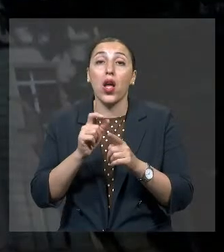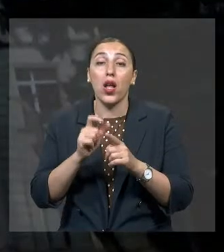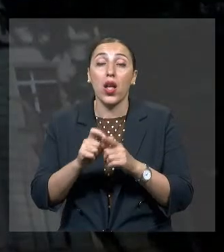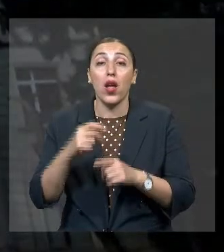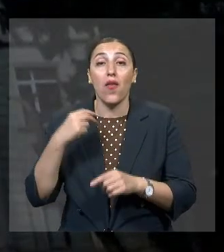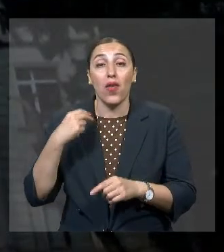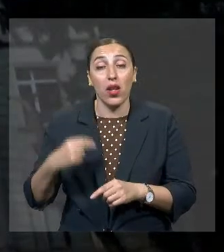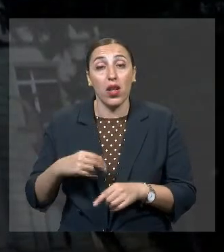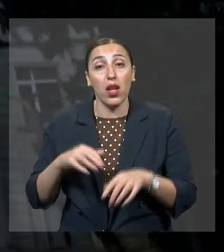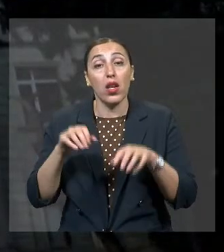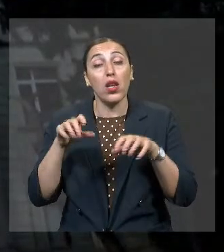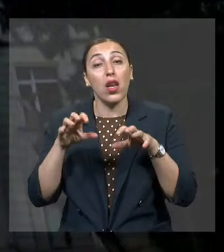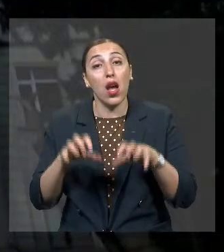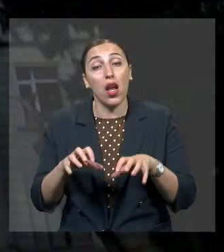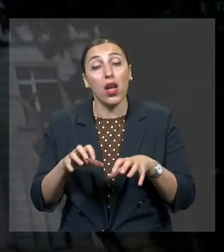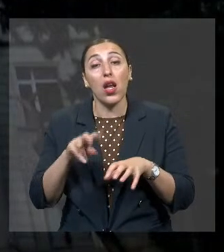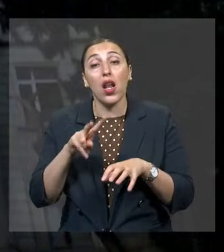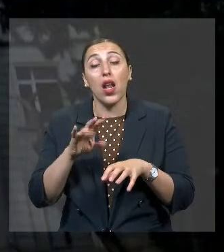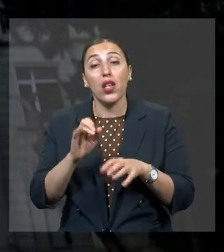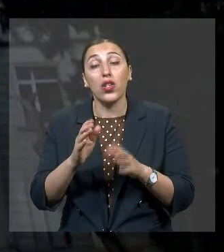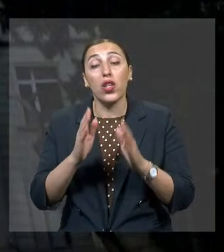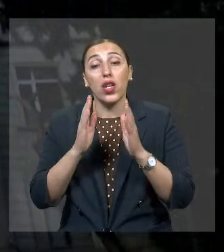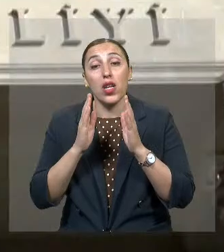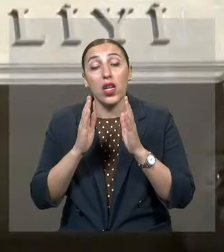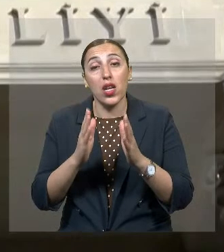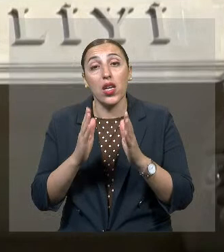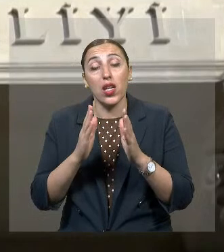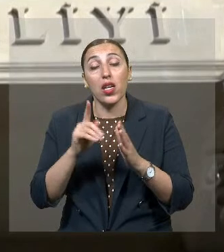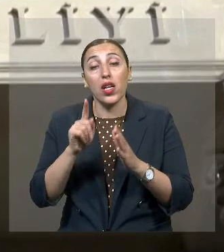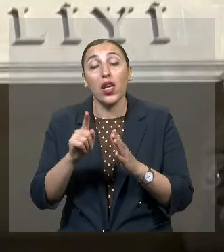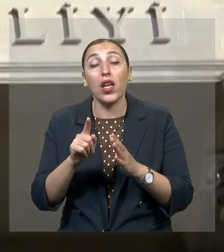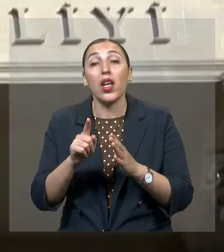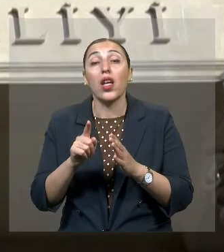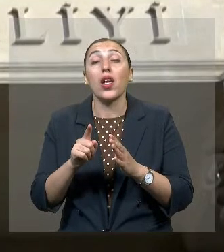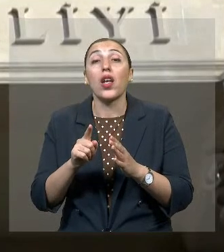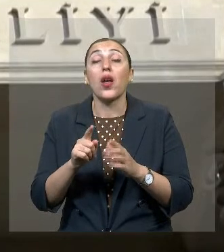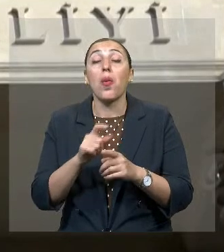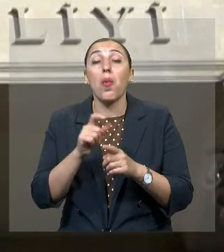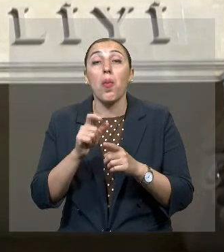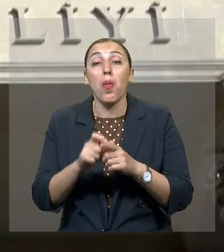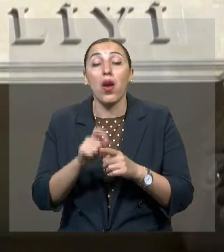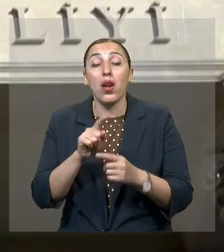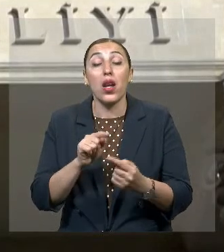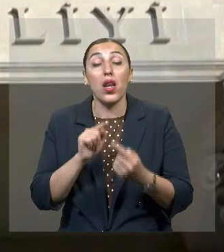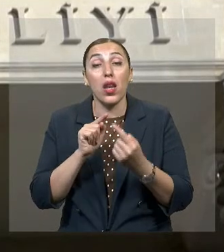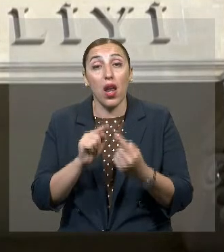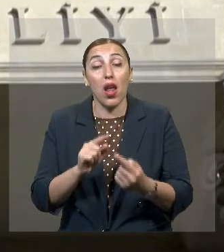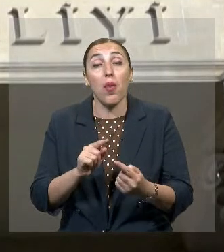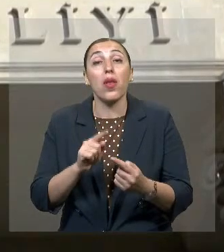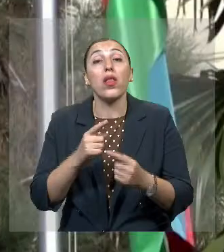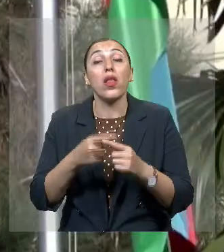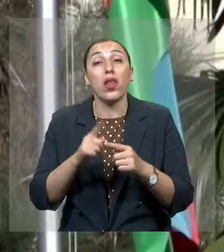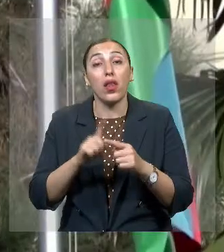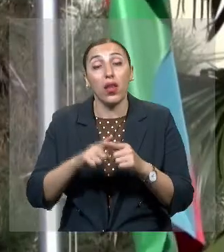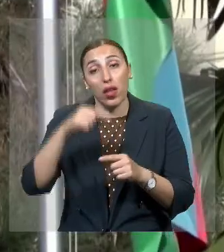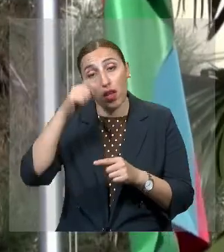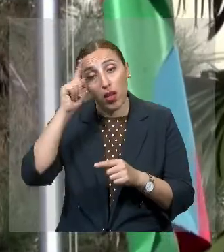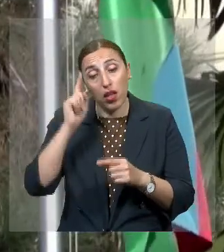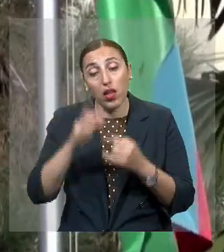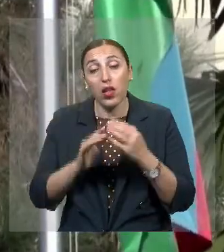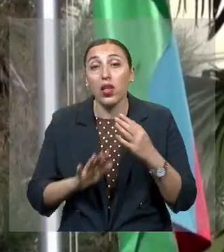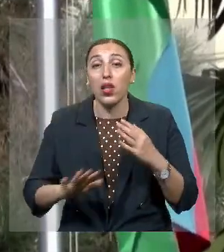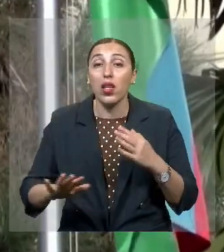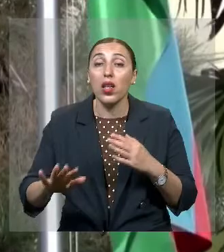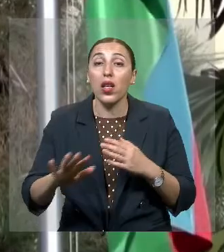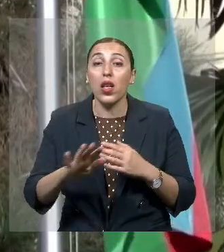Ֆրանսիայի նախագահի կողմից Լաչինի հումանիտար միջանցք եզրույթի օգտագործումն անթույլատրելի է և Ադրբեջանի տարածքային